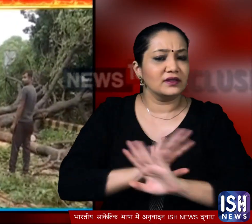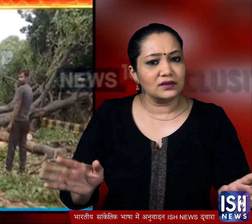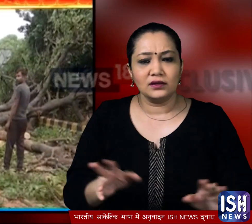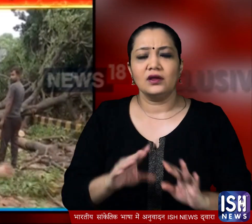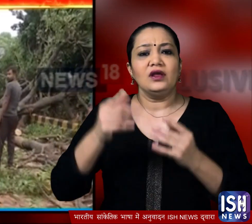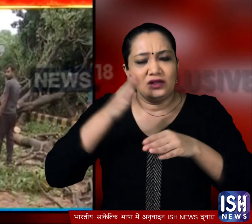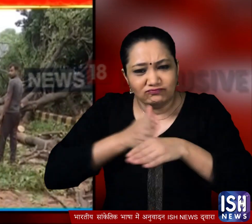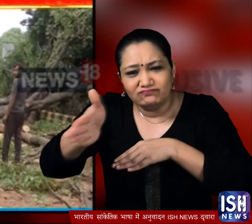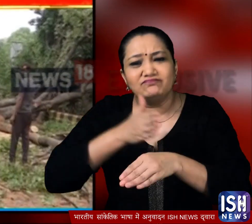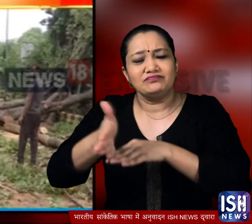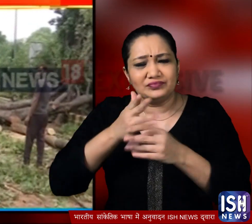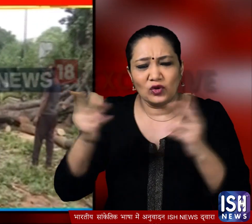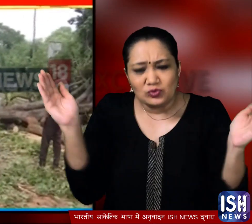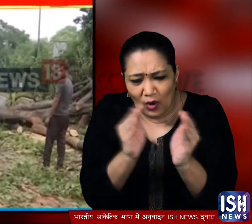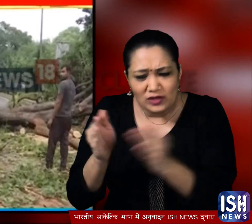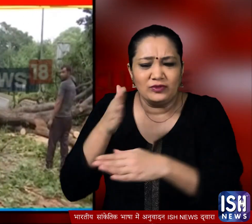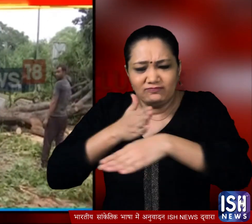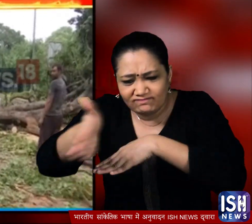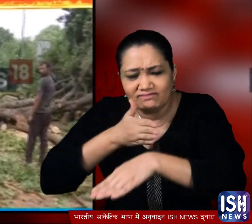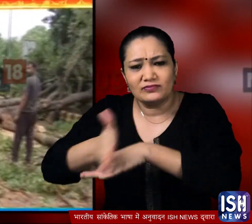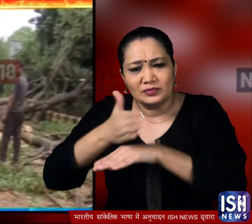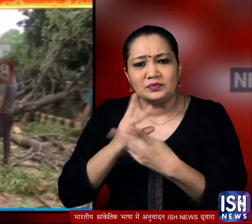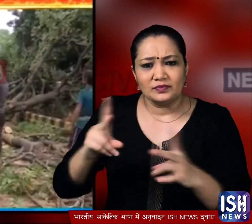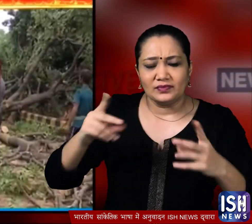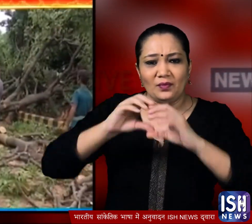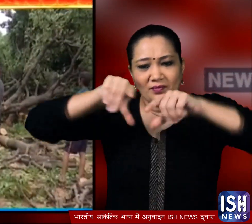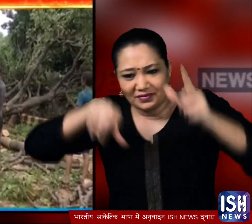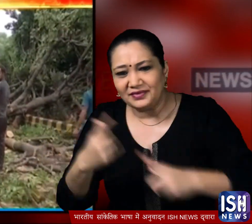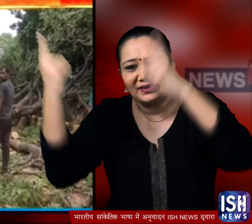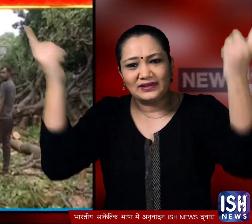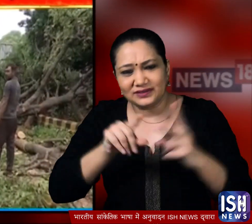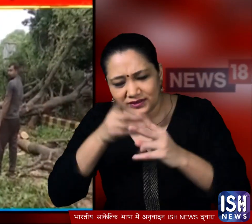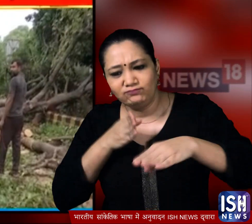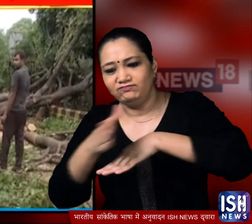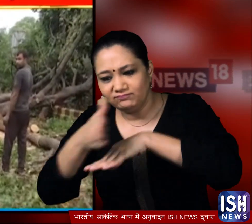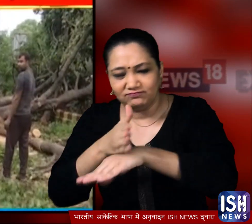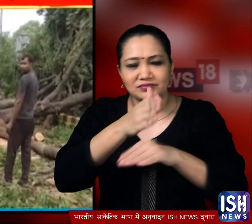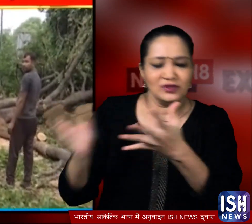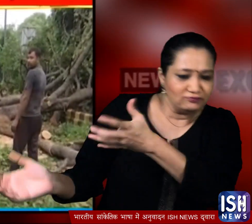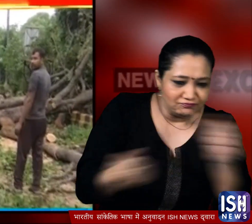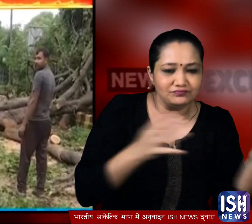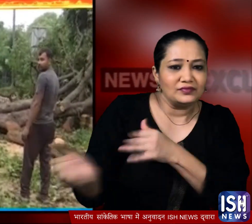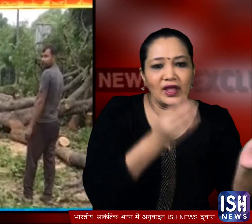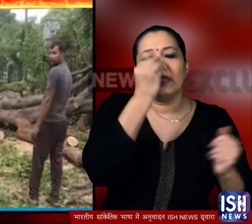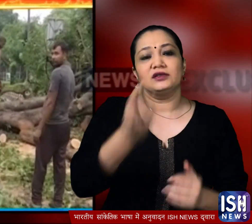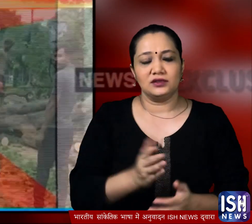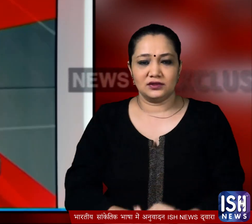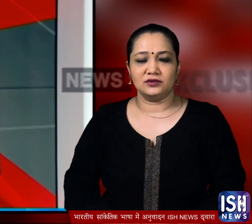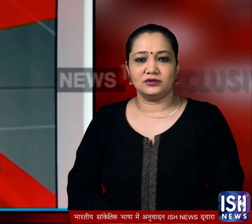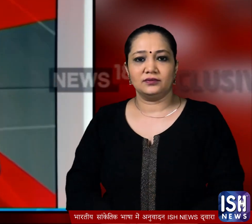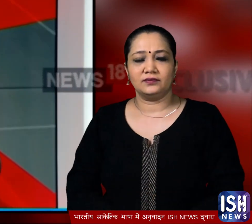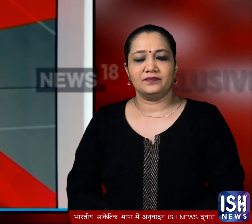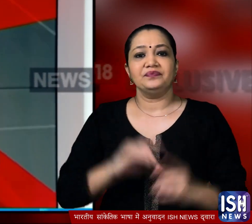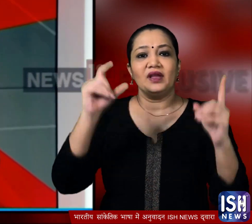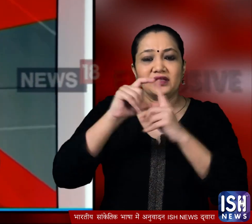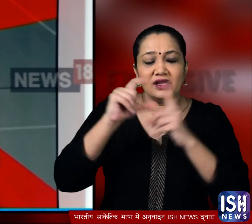के लिए मशक्कत करनी पड़ रही है। छोटे छोटे टुकड़ों में पेड़ के जो टहनियां हैं उनको काटा जा रहा है ताकि हटाना आसान रहे। यही नहीं,